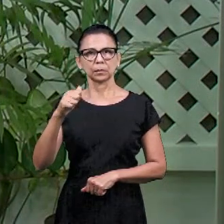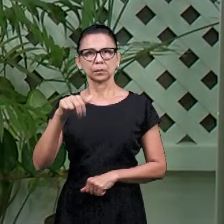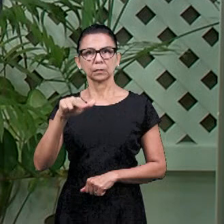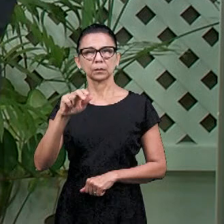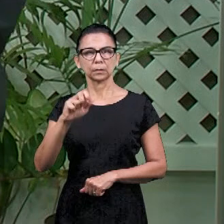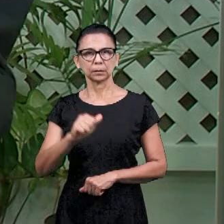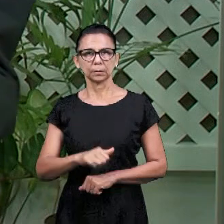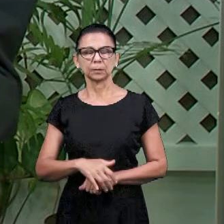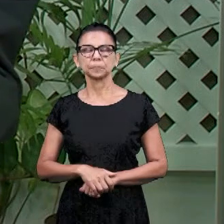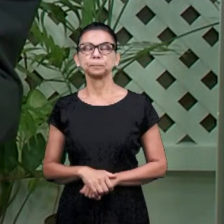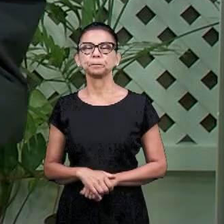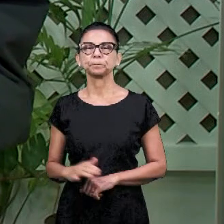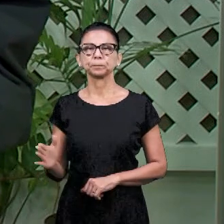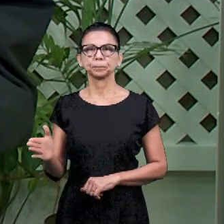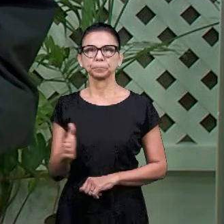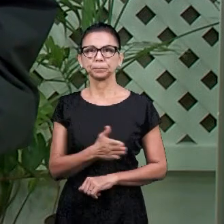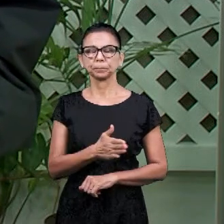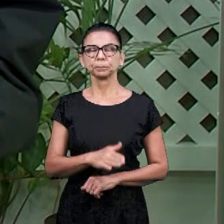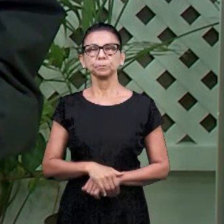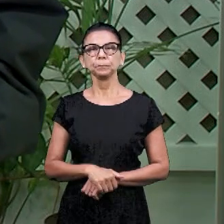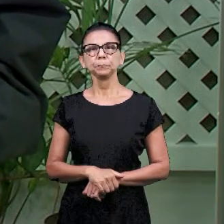Donc, on passe maintenant